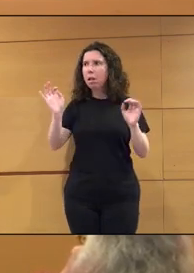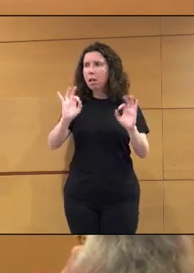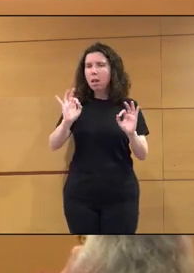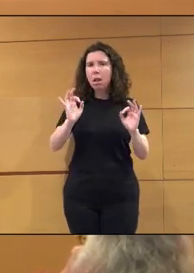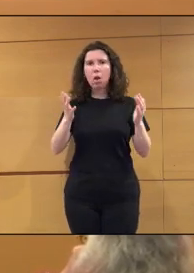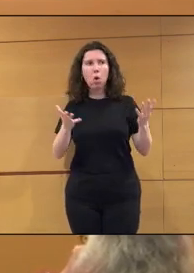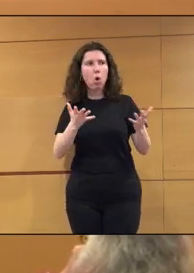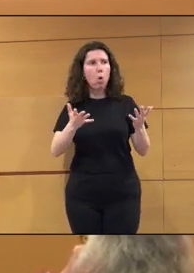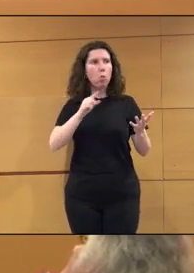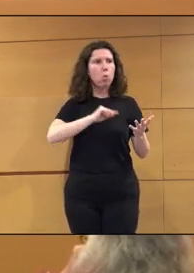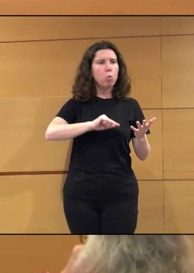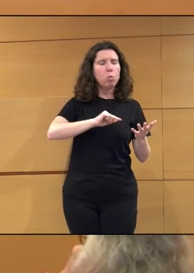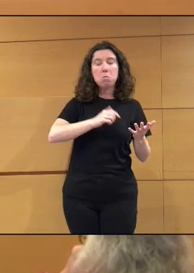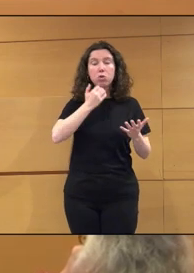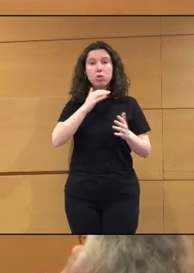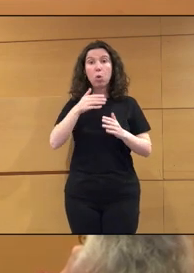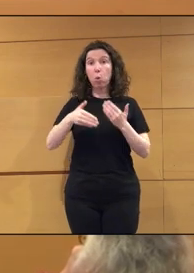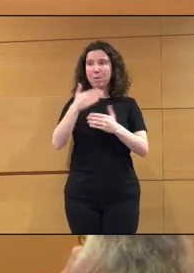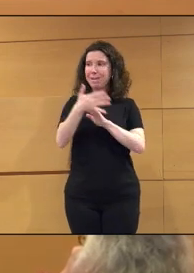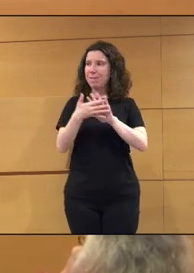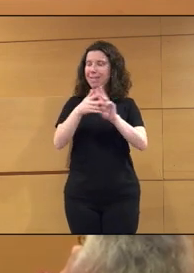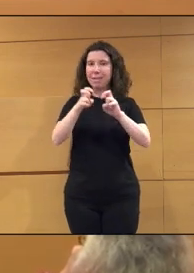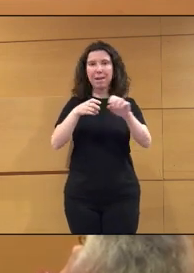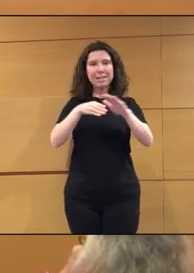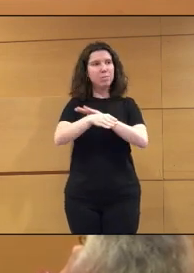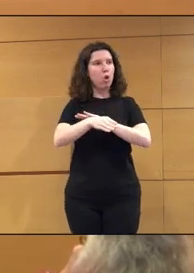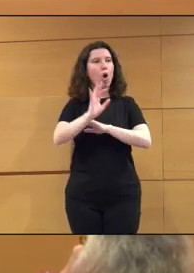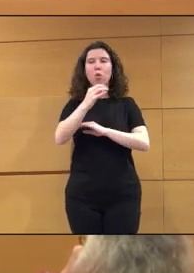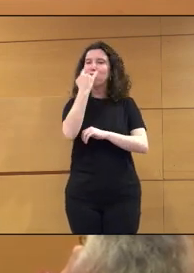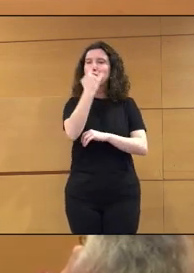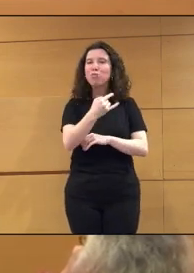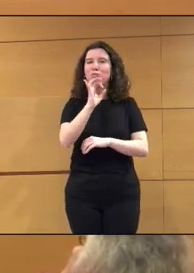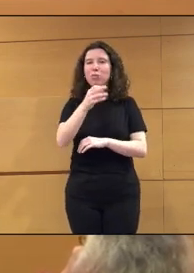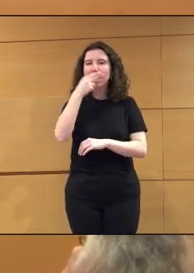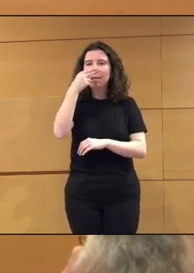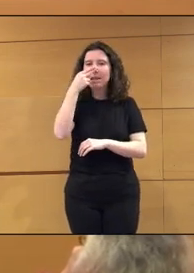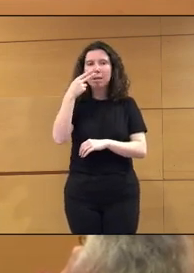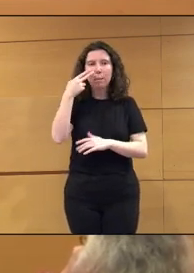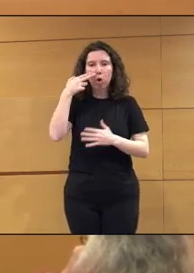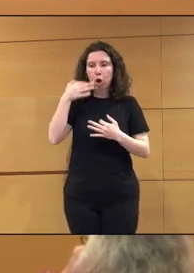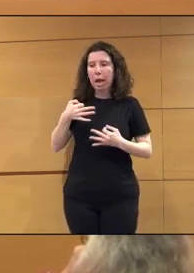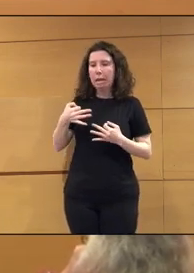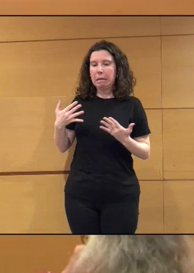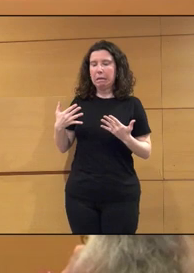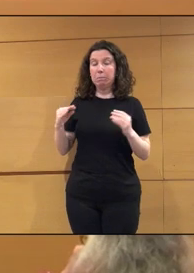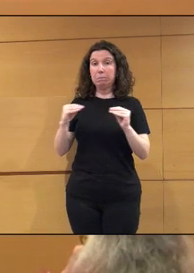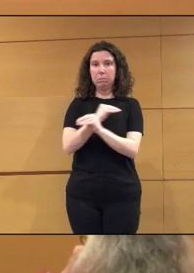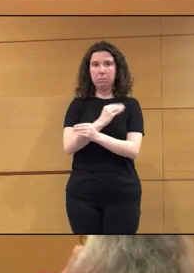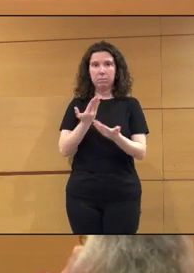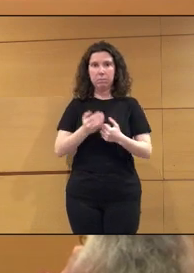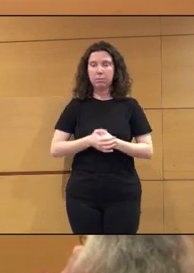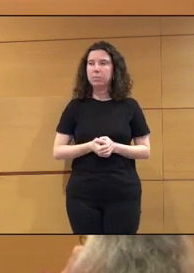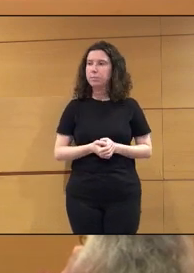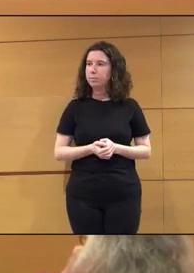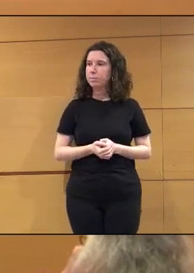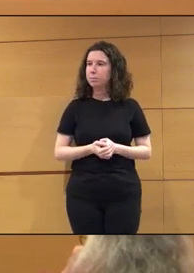troba molt interessant i està molt bé i tot el que vulguis, però la realitat acaba sent una altra. Crec que